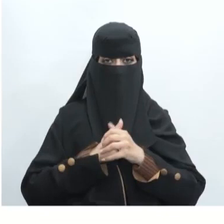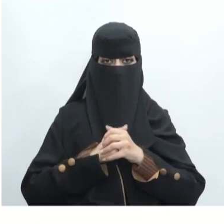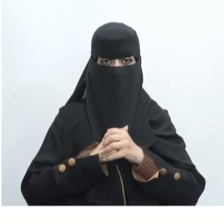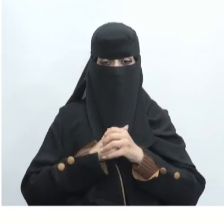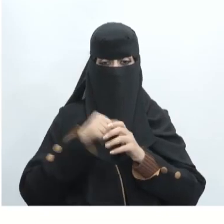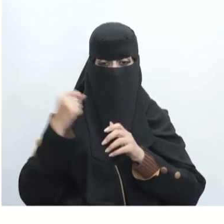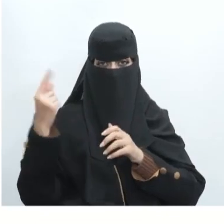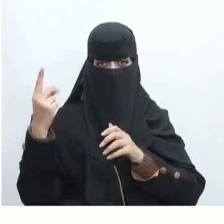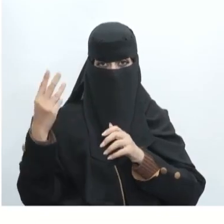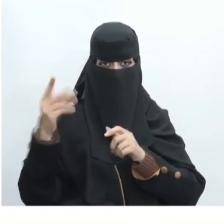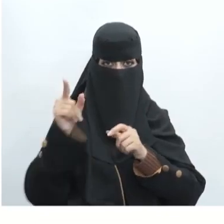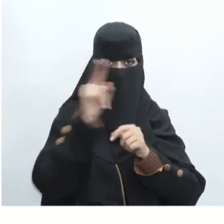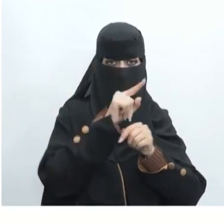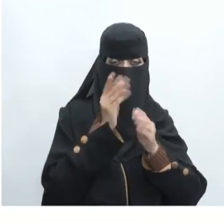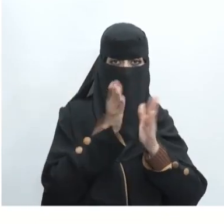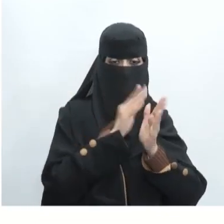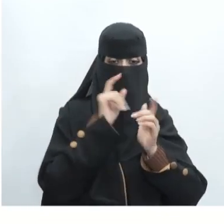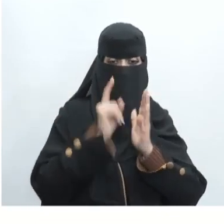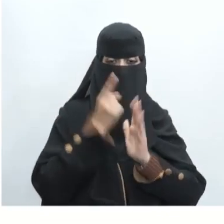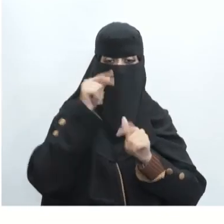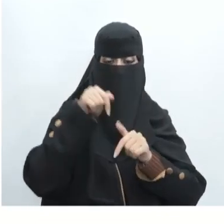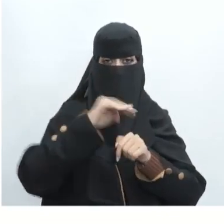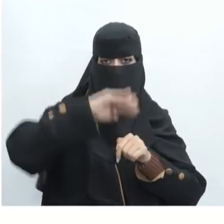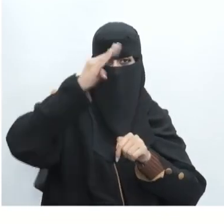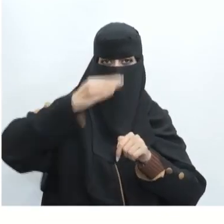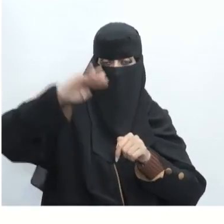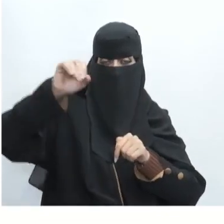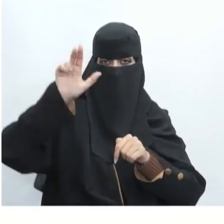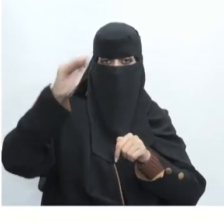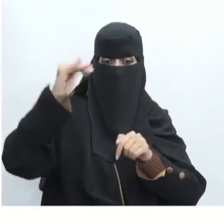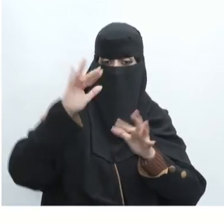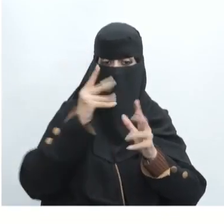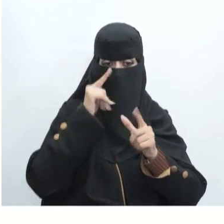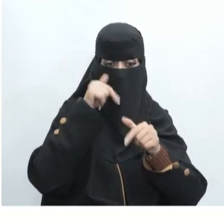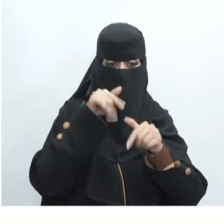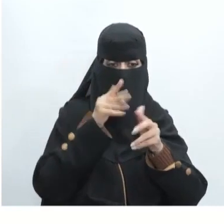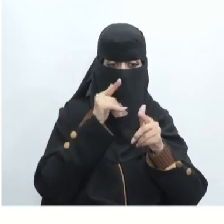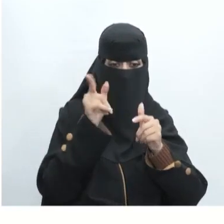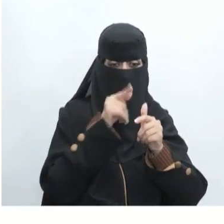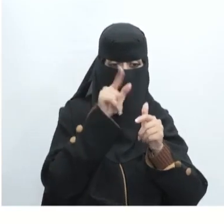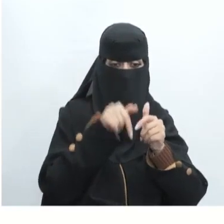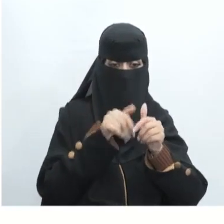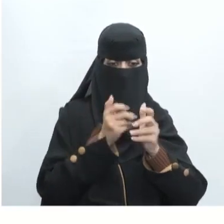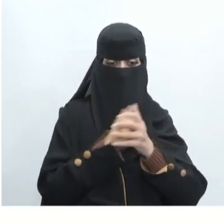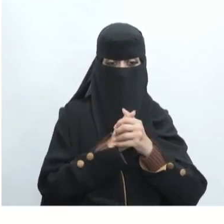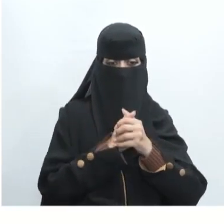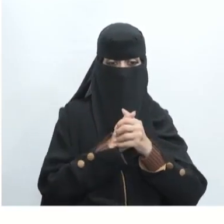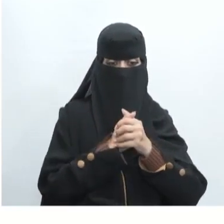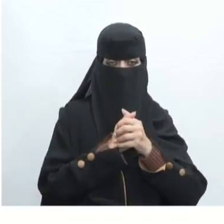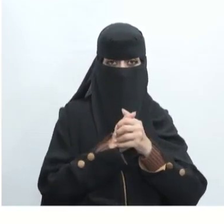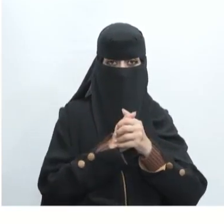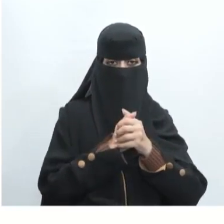بالاستعانه بالارقام رقم واحد ابنائي وبنات الطلاب جبال الحجازي ما يناسبها من الموقع باء او